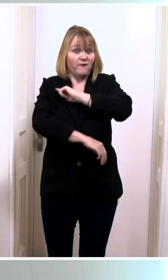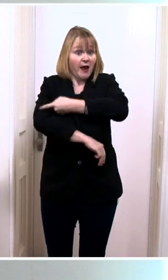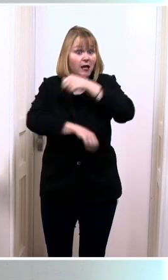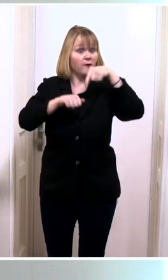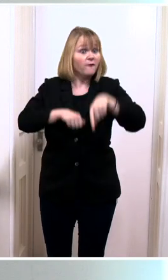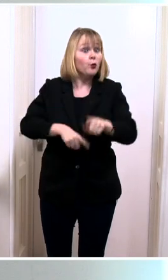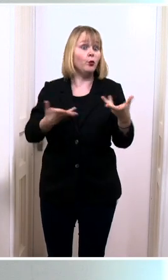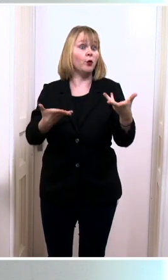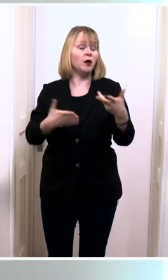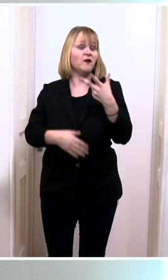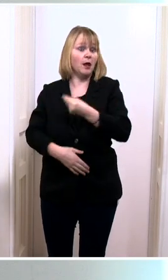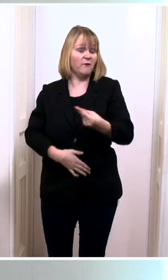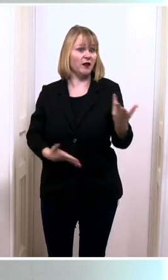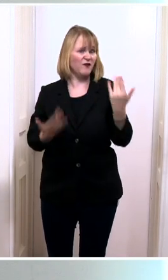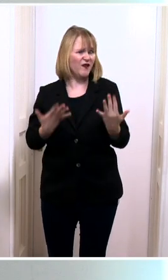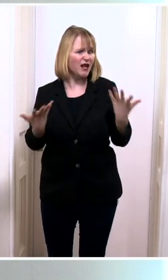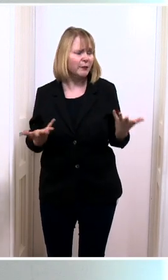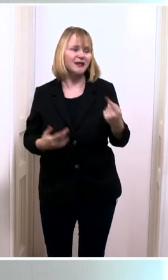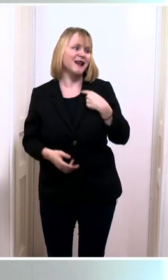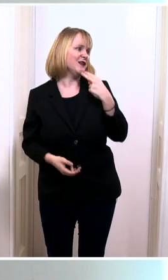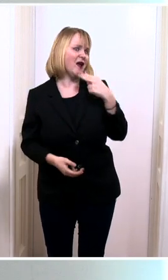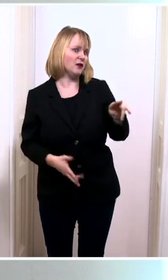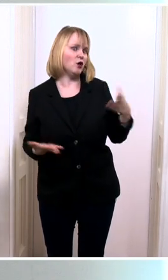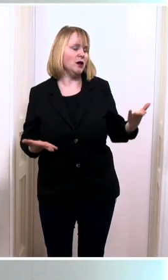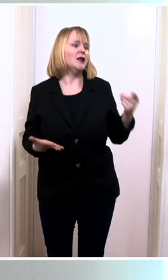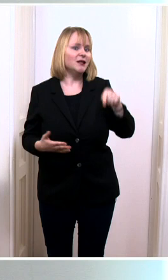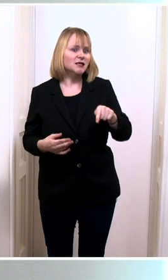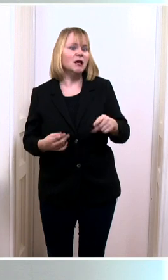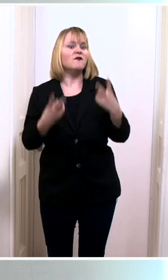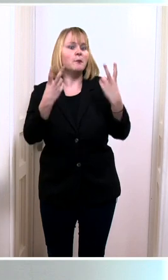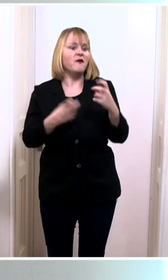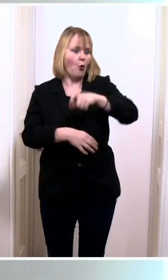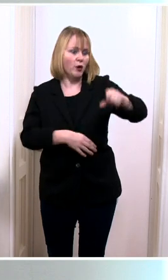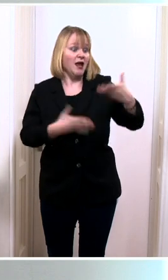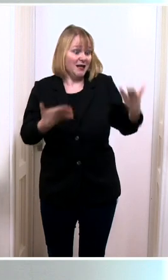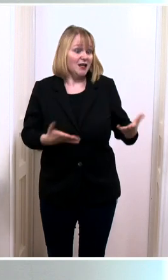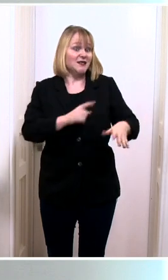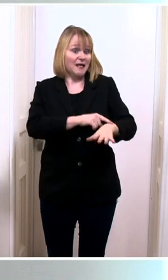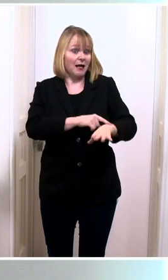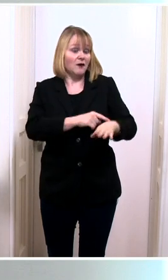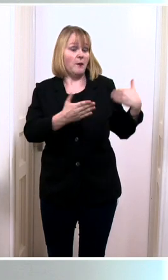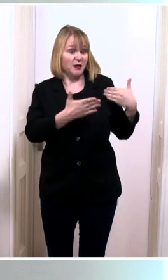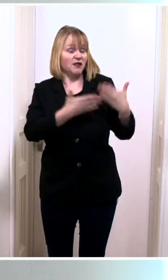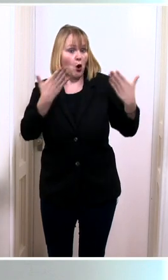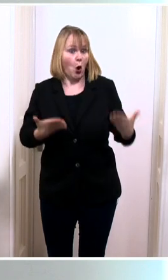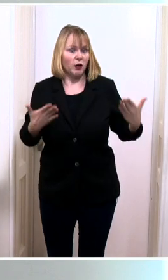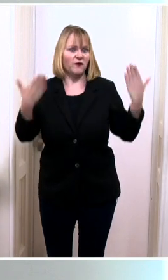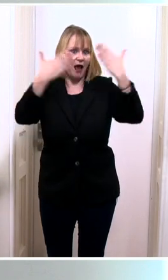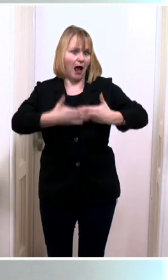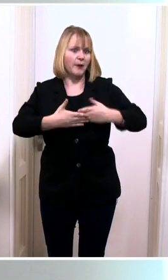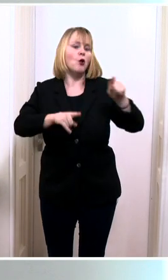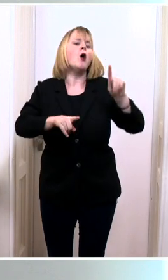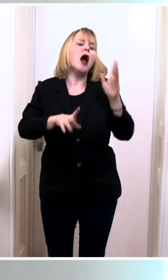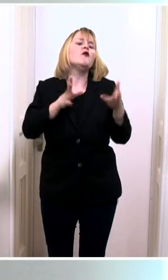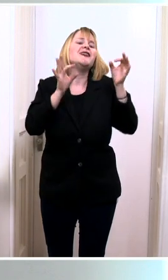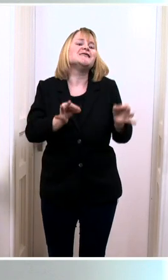Also die Bewohner haben Zeit bis heute Abend, beziehungsweise ihre gesetzlichen Vertreter,